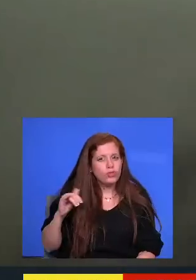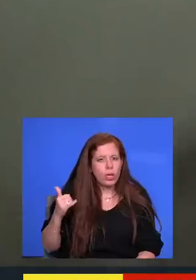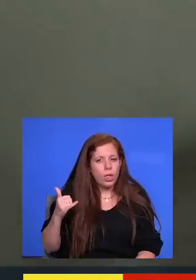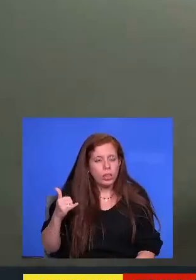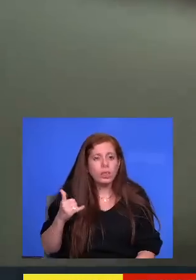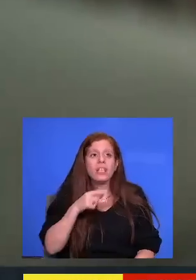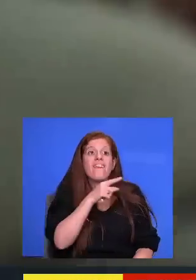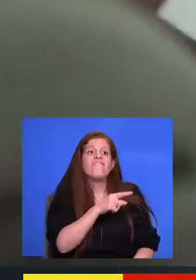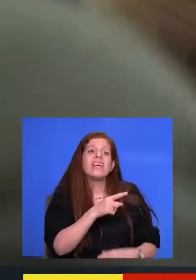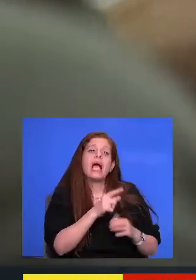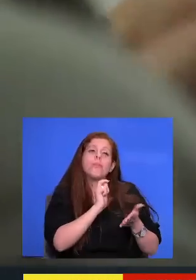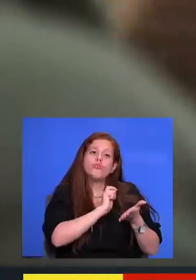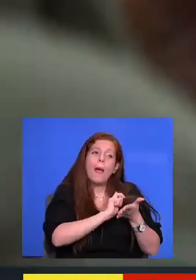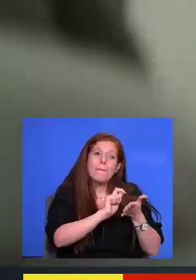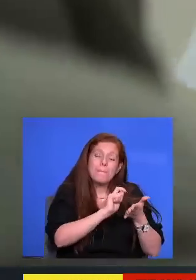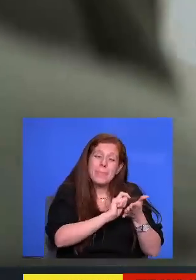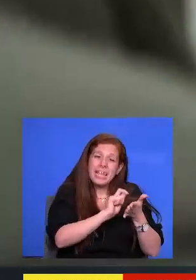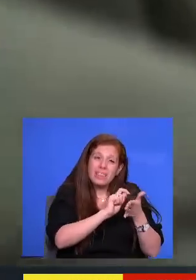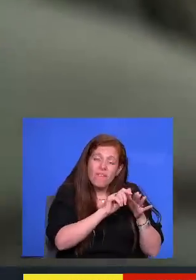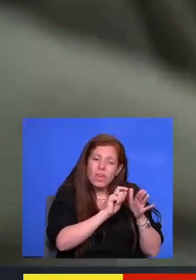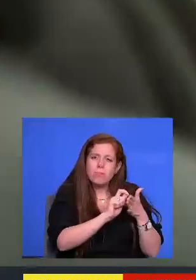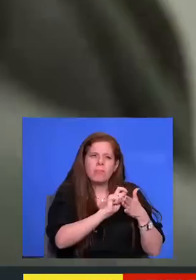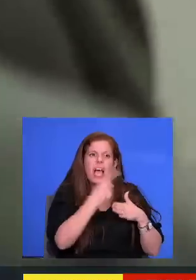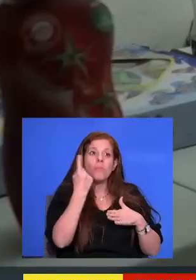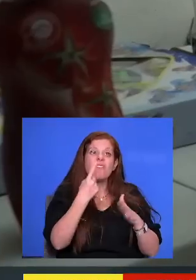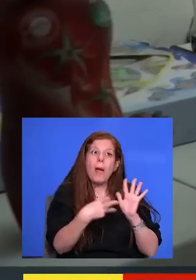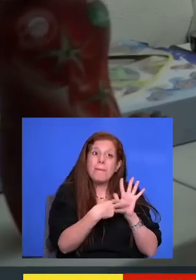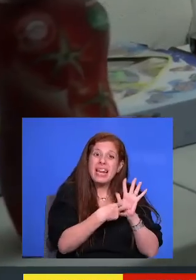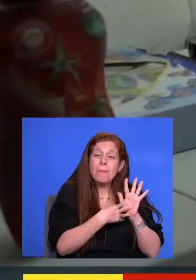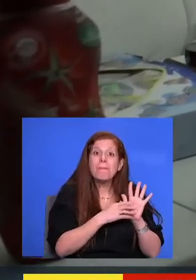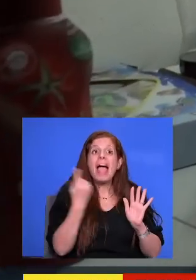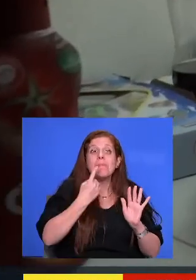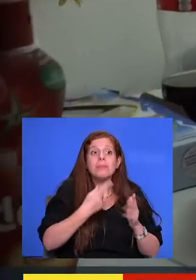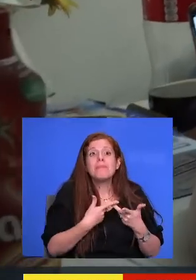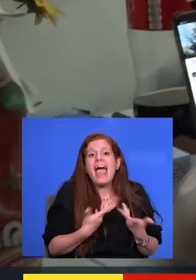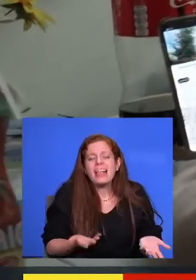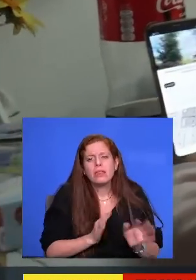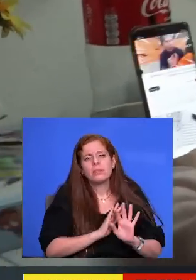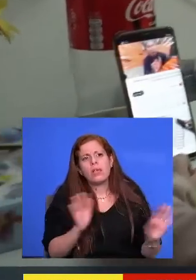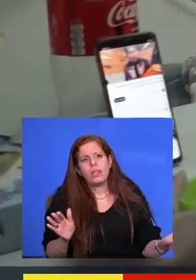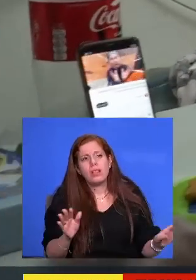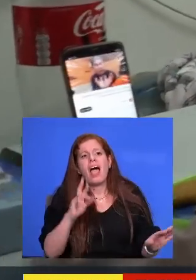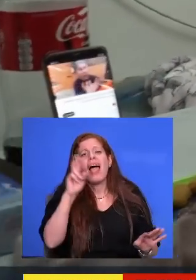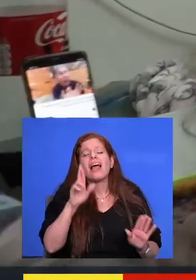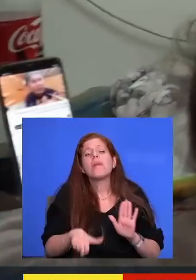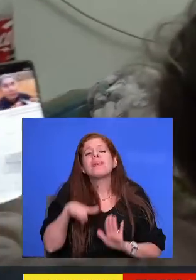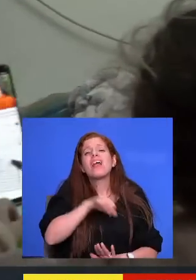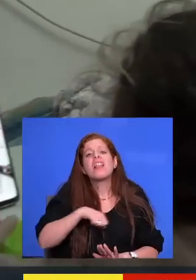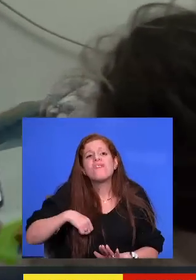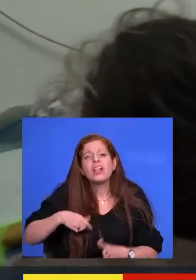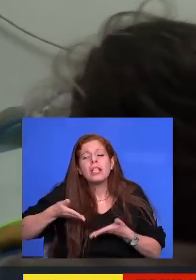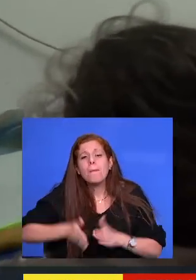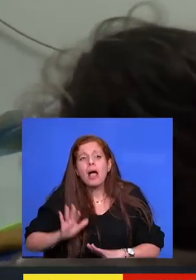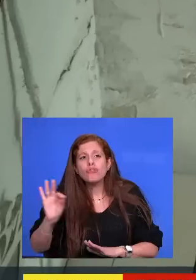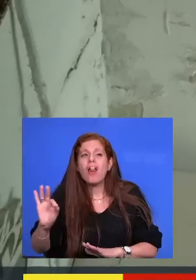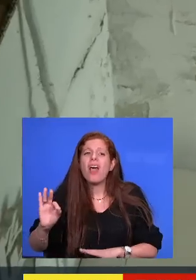וכמה שהמכתבים יהיו אדומים והמיילים מאיימים, כשאין אז אין. רחלי מגדלת לבדה את ביתה וחיה עם אמא שלה בדיור